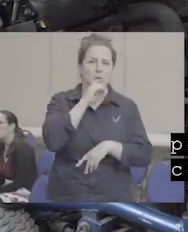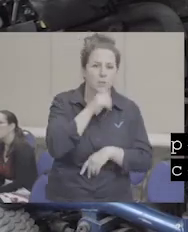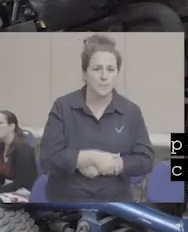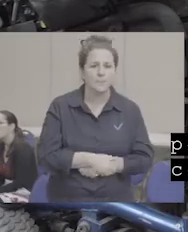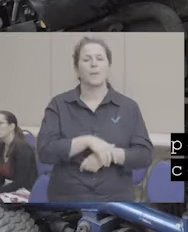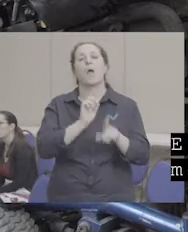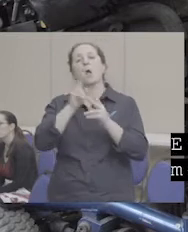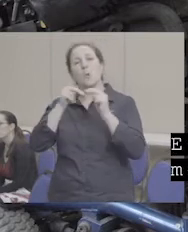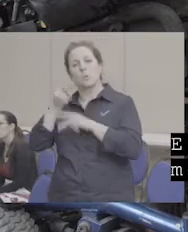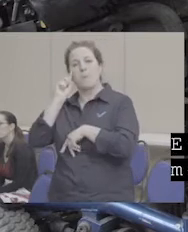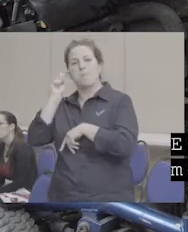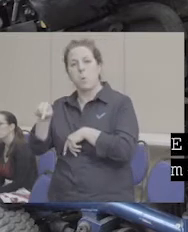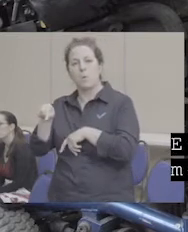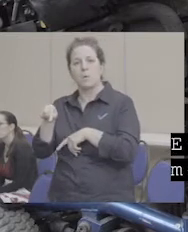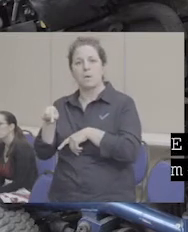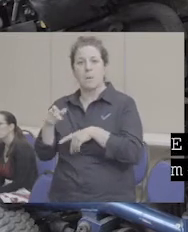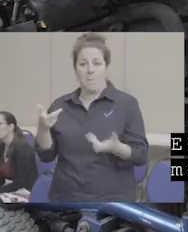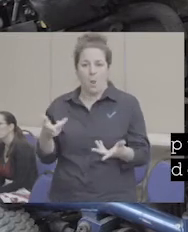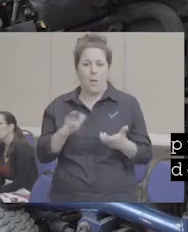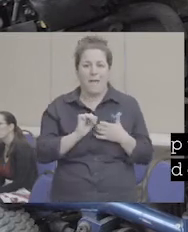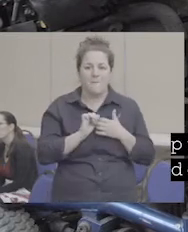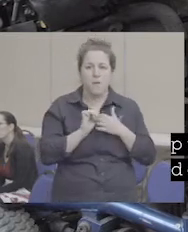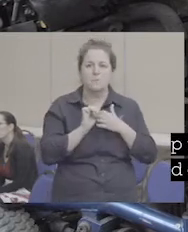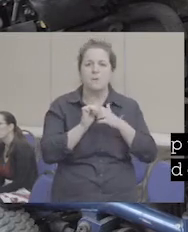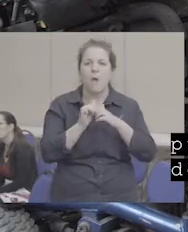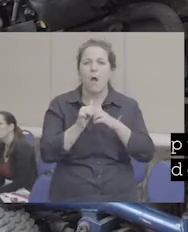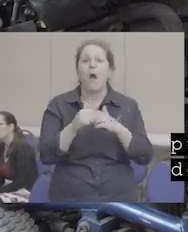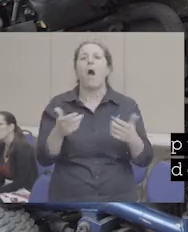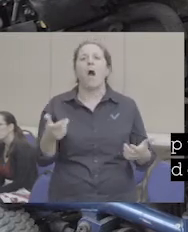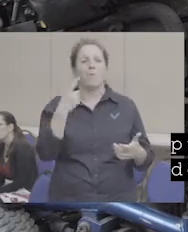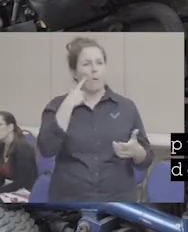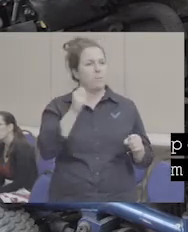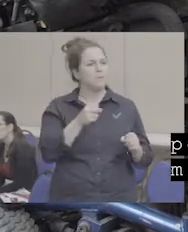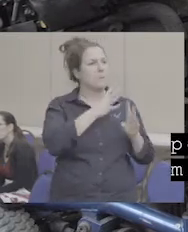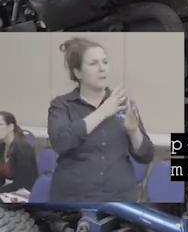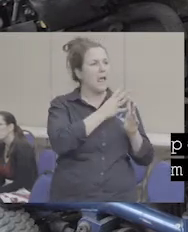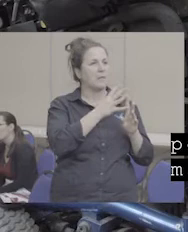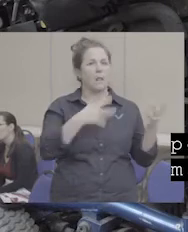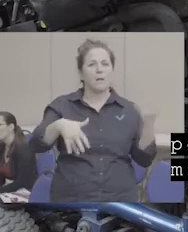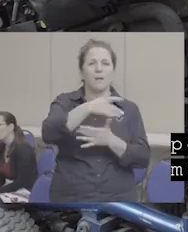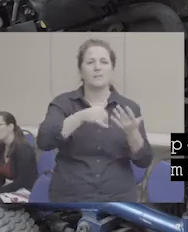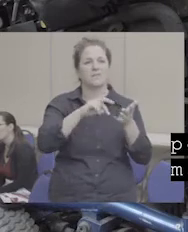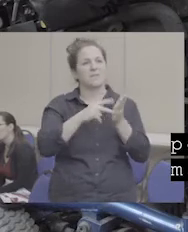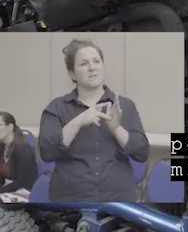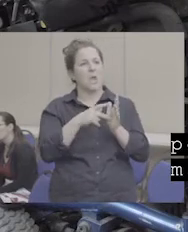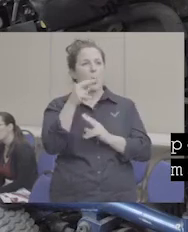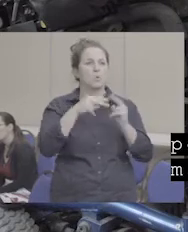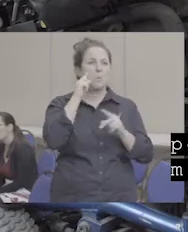Et dans l'évolution, tout le monde évolue, puis on commence à faire des projets avec mixité, personnes âgées, famille,